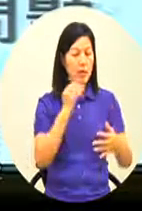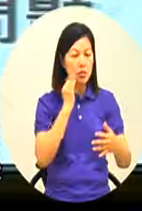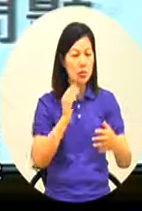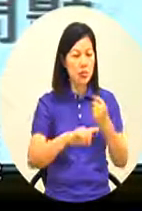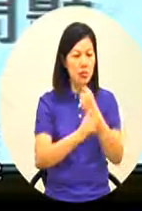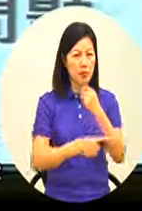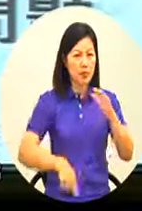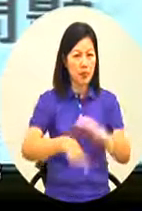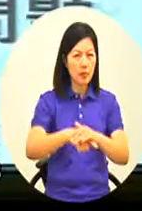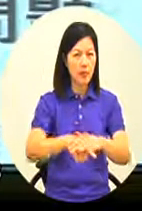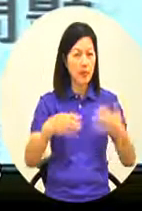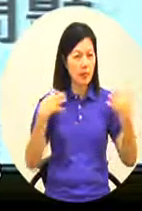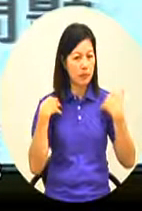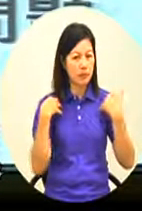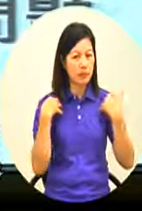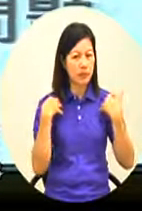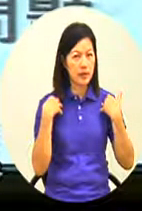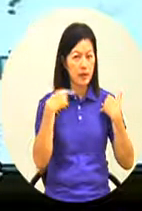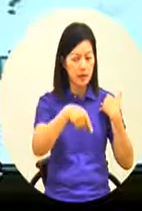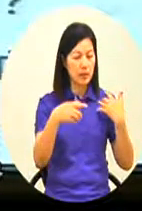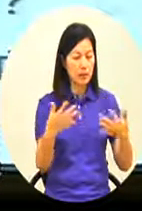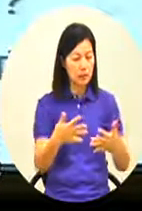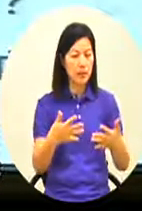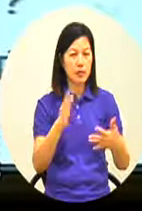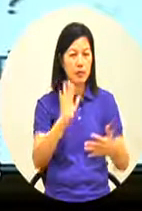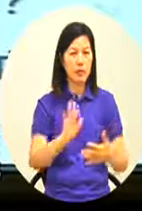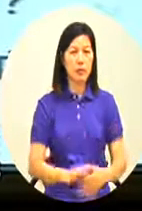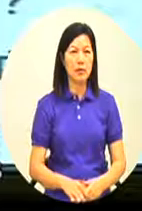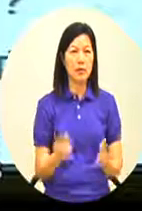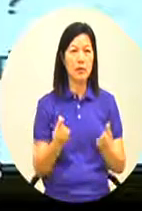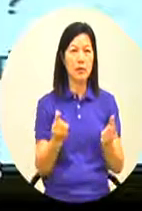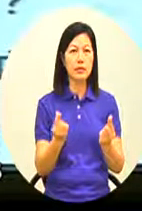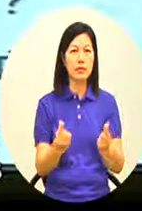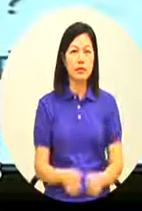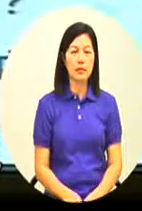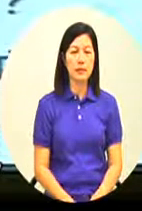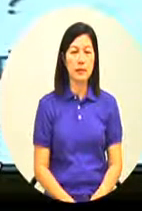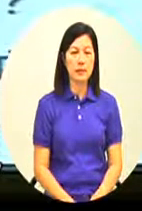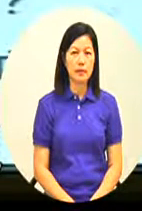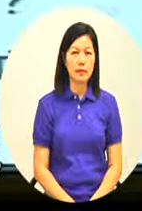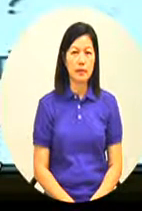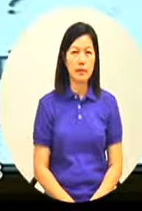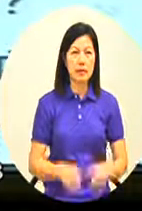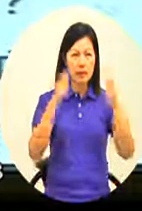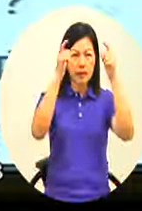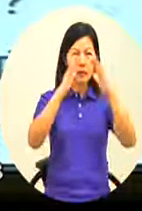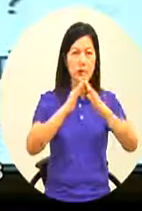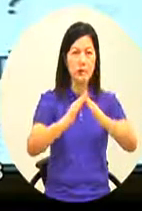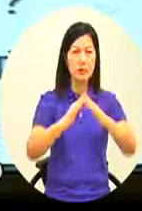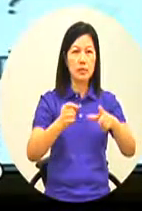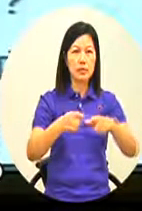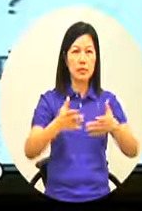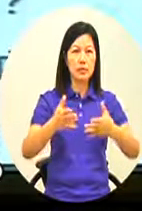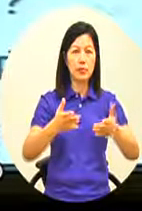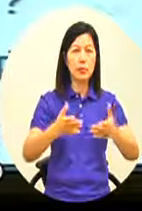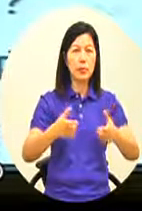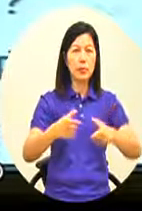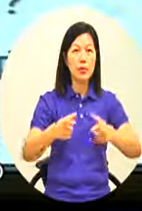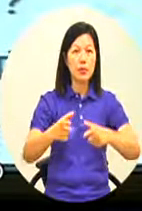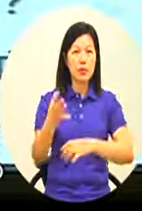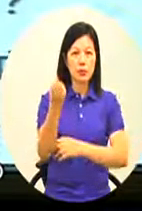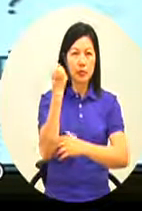事项的责任归属的问题哈，好，就像好，我想问一下就。高雄市的公园的权责单位是不是大部分都养